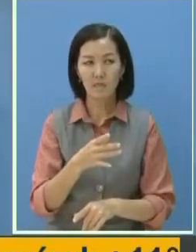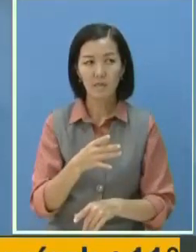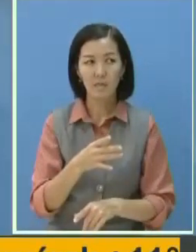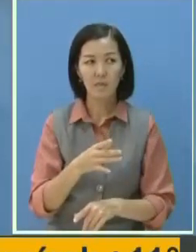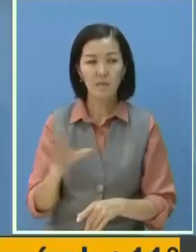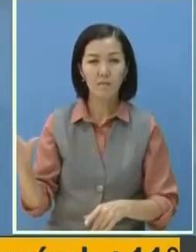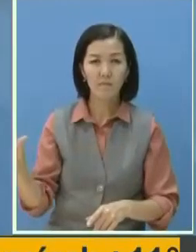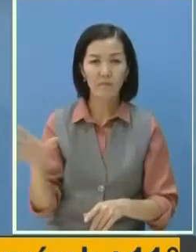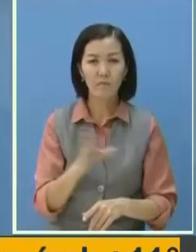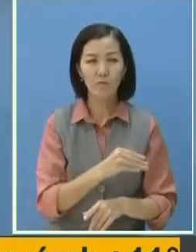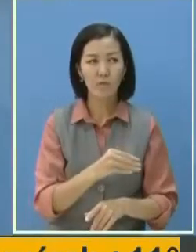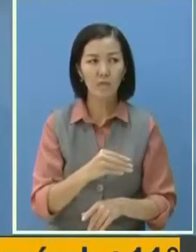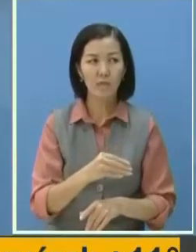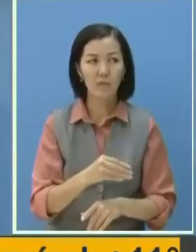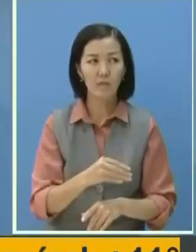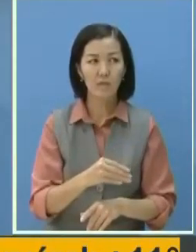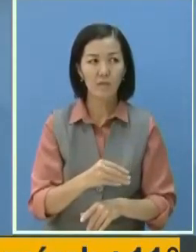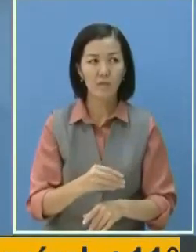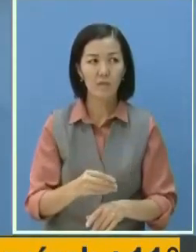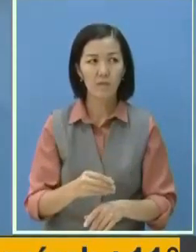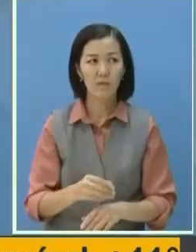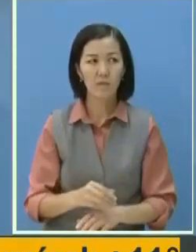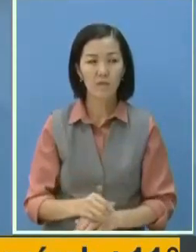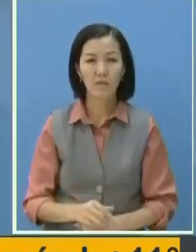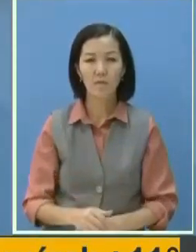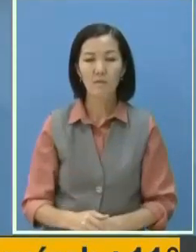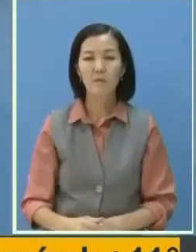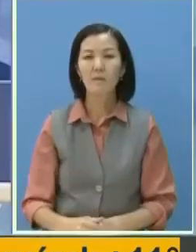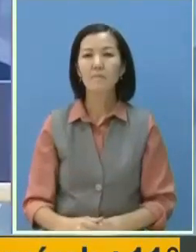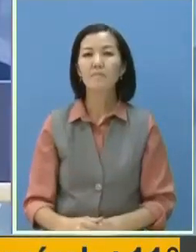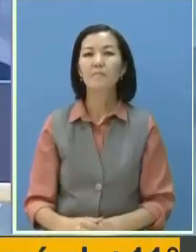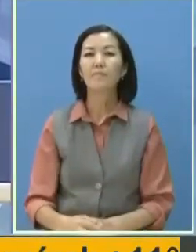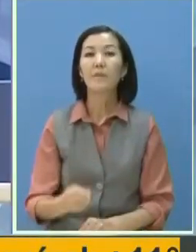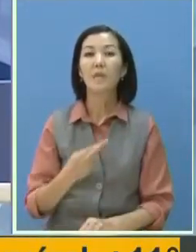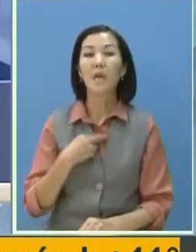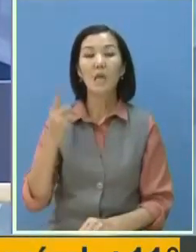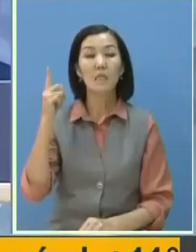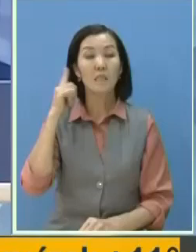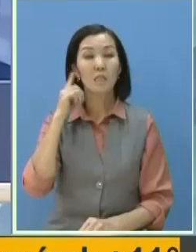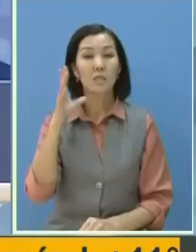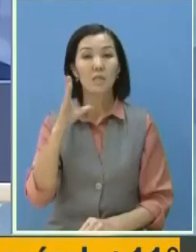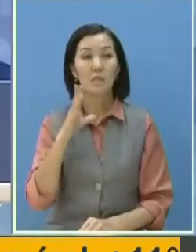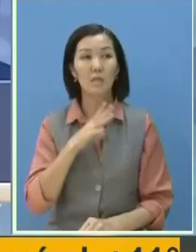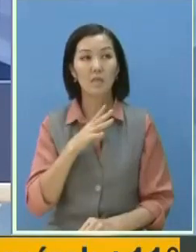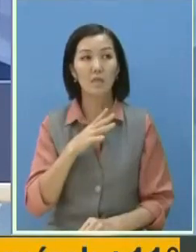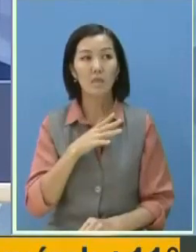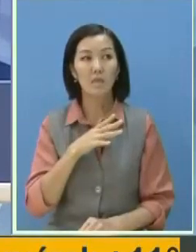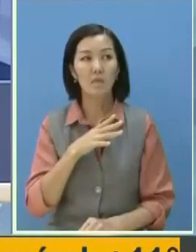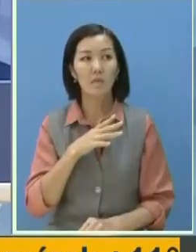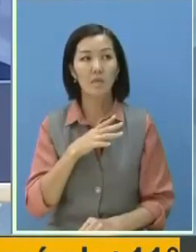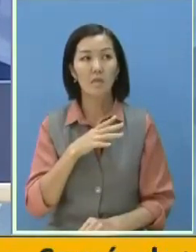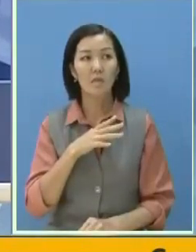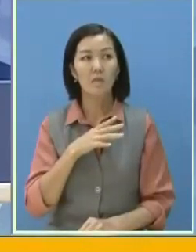все это как бы, ну, кому-то надо, как говорится. Да, я слышала то, что такое. Ну, можно допустить, конечно, что